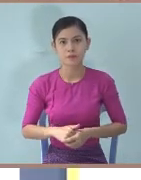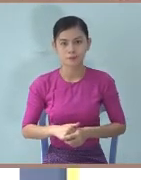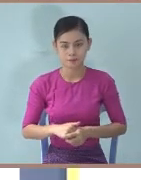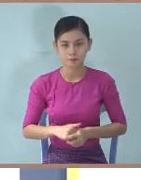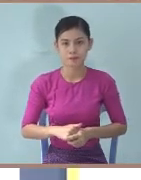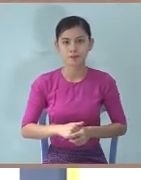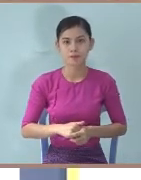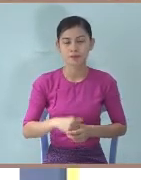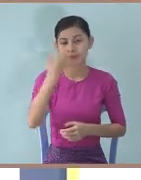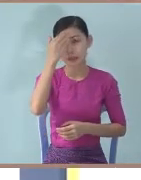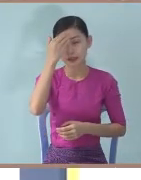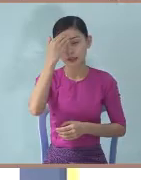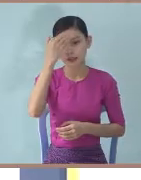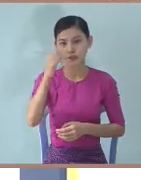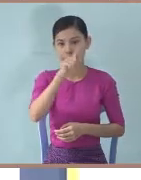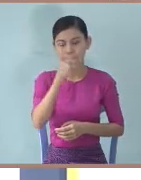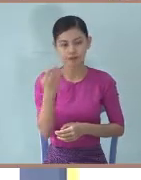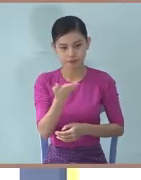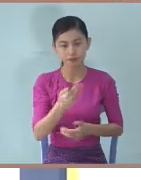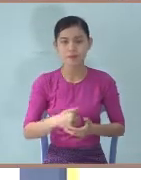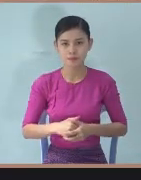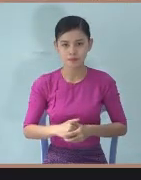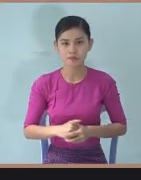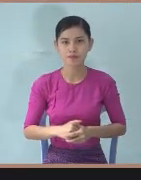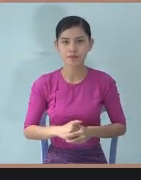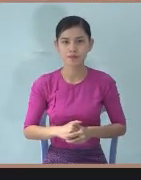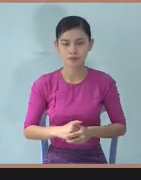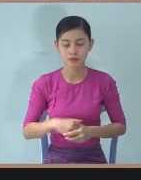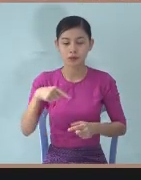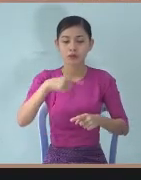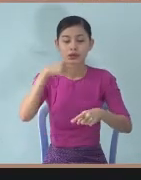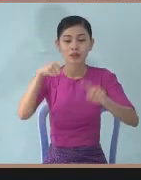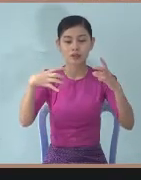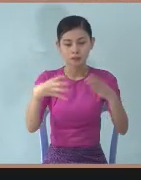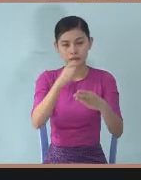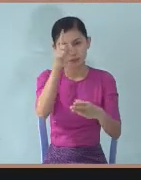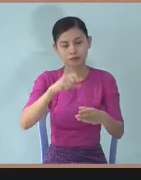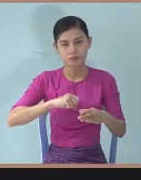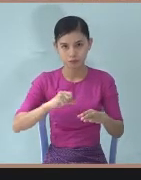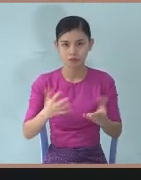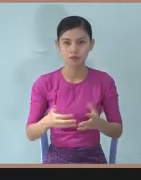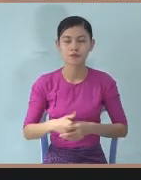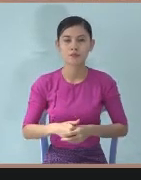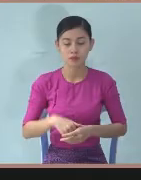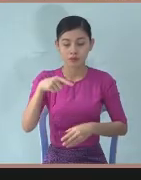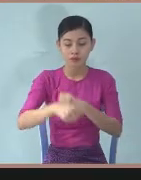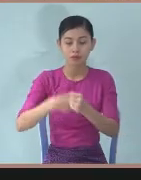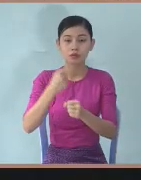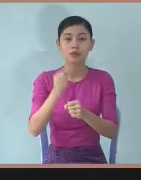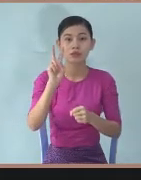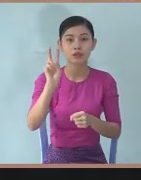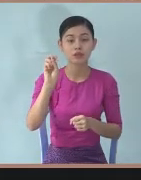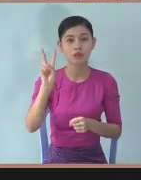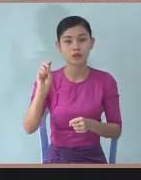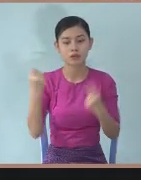တင်ပါတယ်ရှင်။ဟုတ်ကဲ့နောက်ထပ်ညီမလေးချမ်းမြေလွင ်ကျွန်မအနေနဲ့ပေါ့နော်လက်ရှိဟို NND အစိုးရမေးချင်တာကနောက်အ